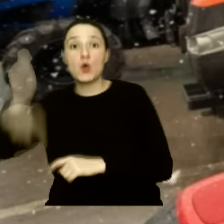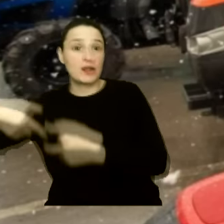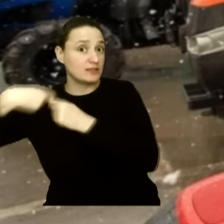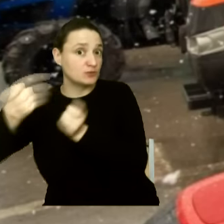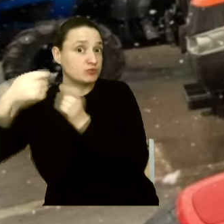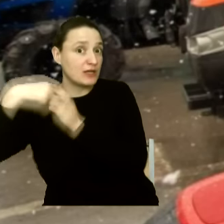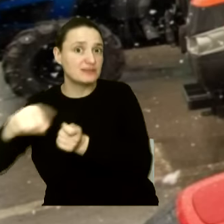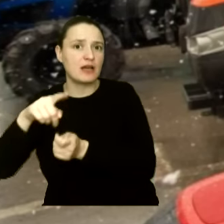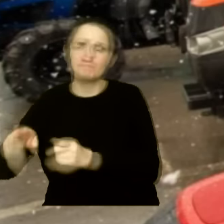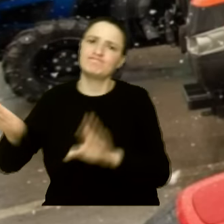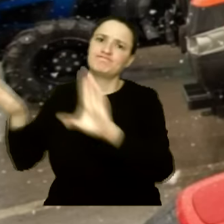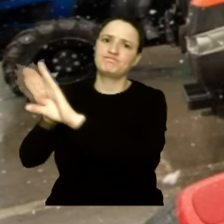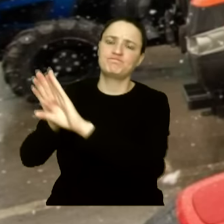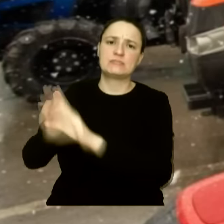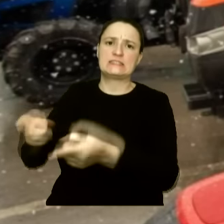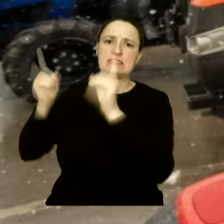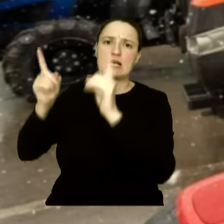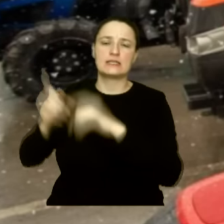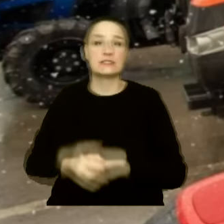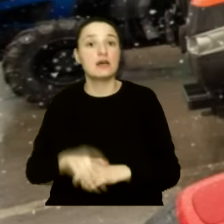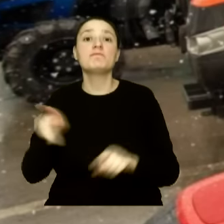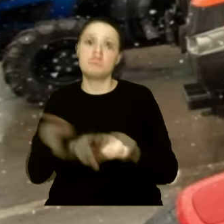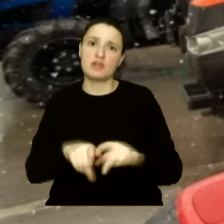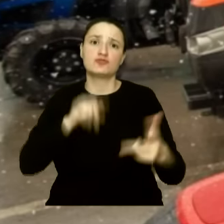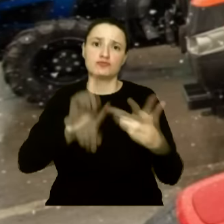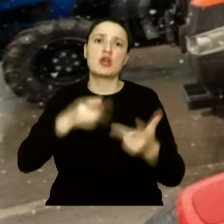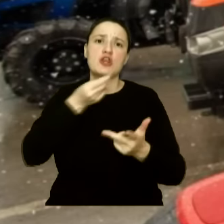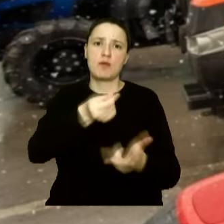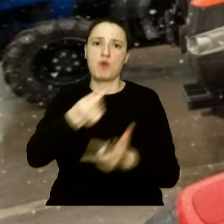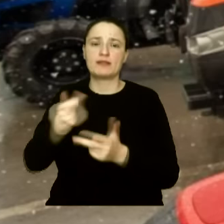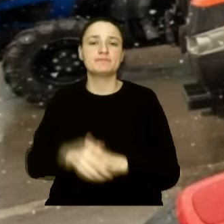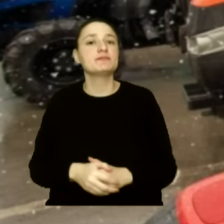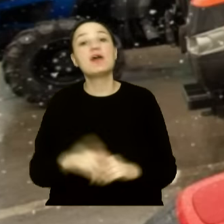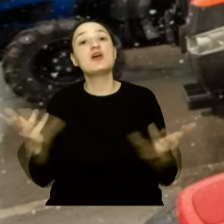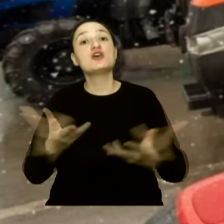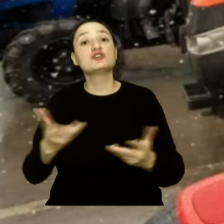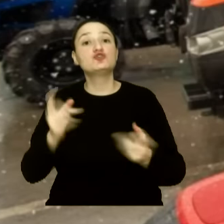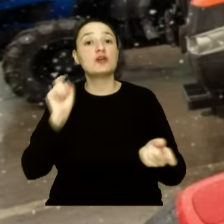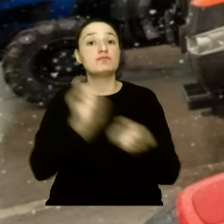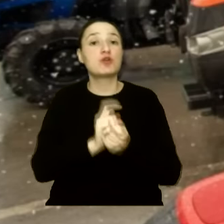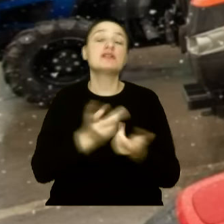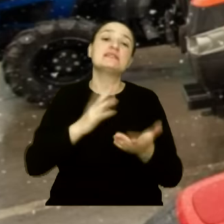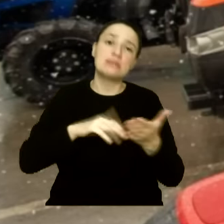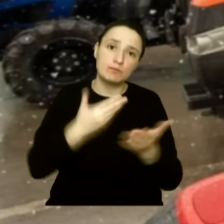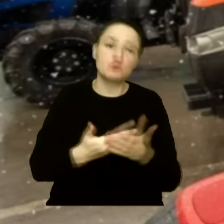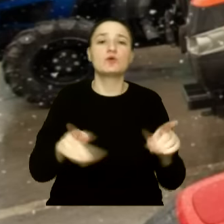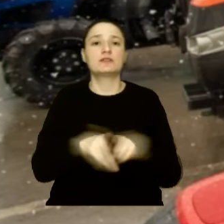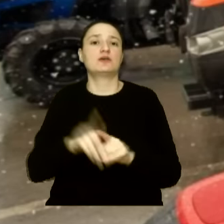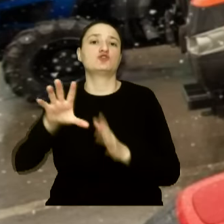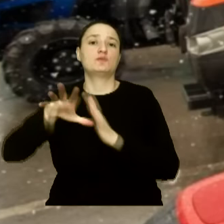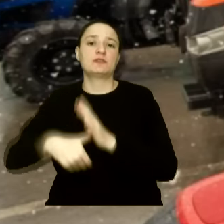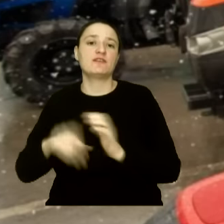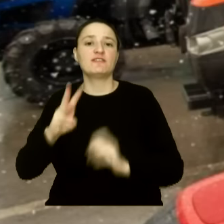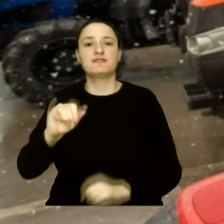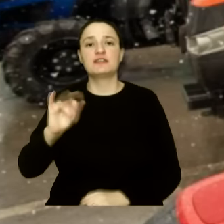i dopłat. Między innymi protest odbył się na węźle komunikacyjnym w miejscowości Wickitki